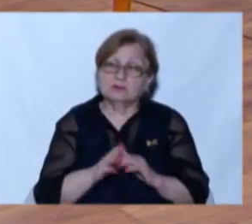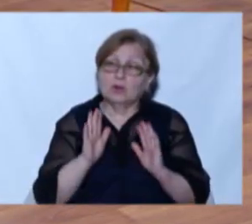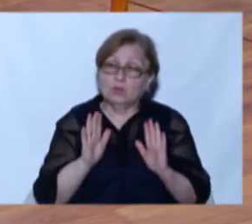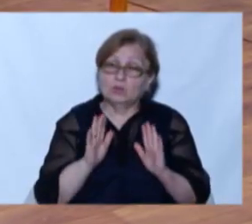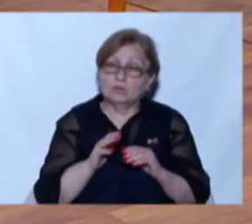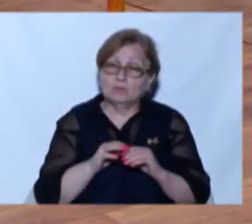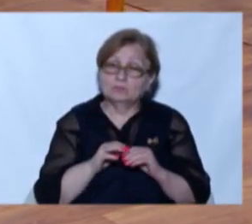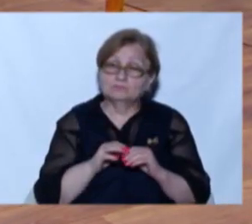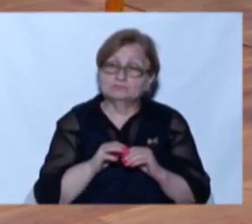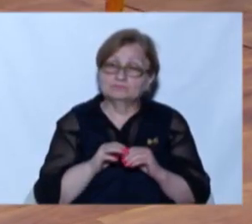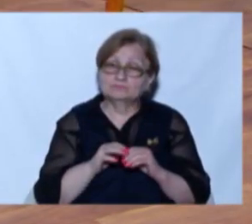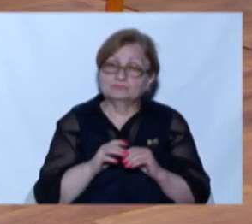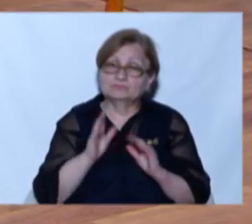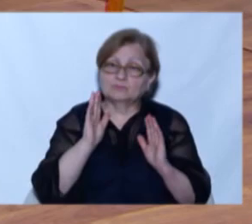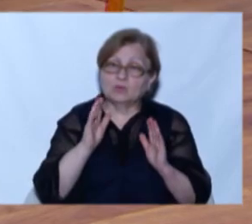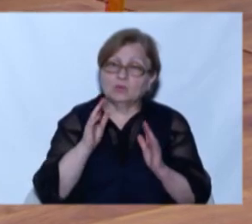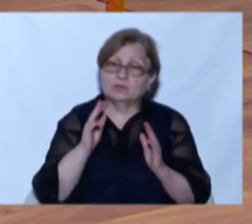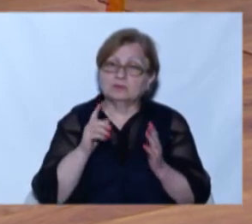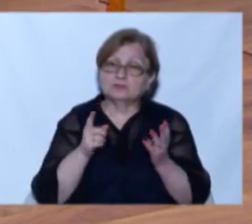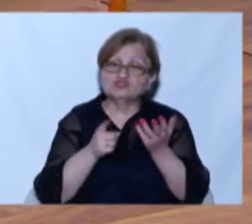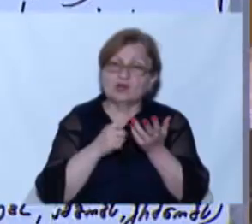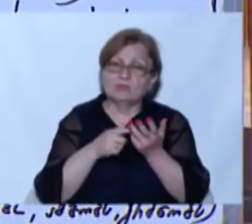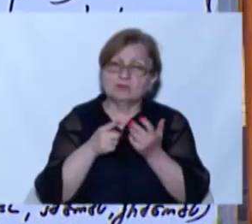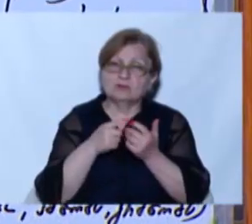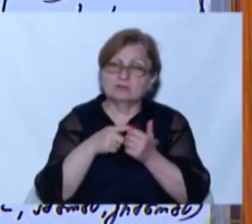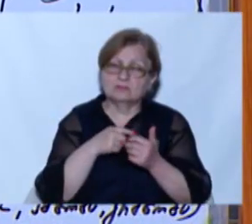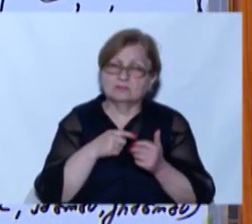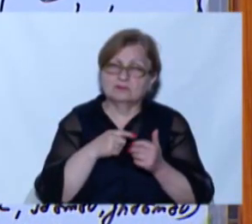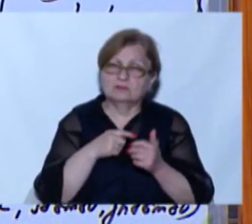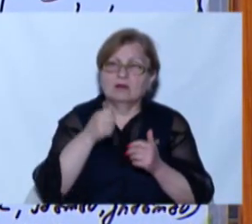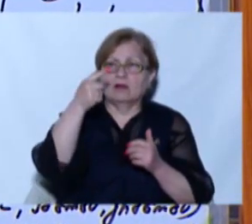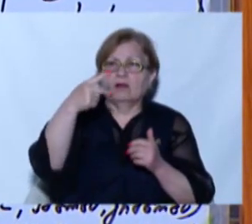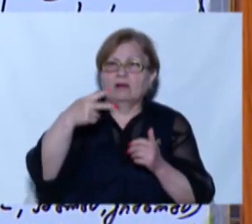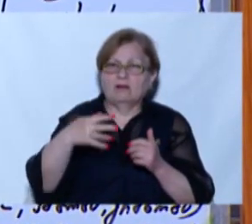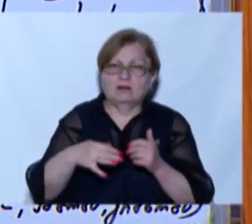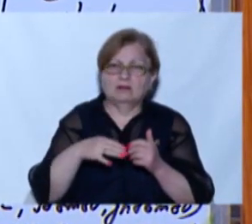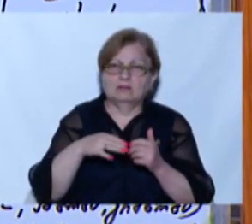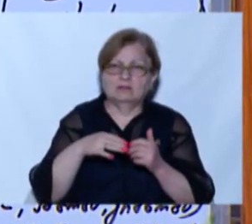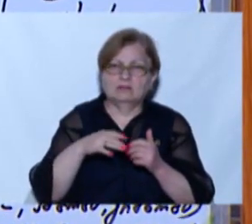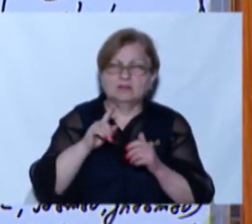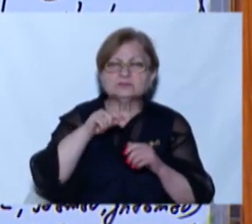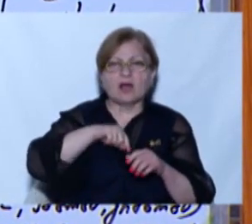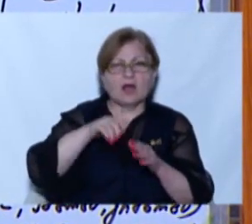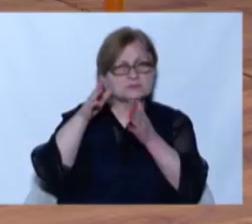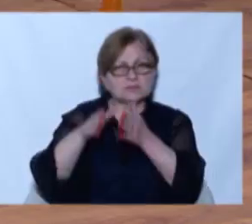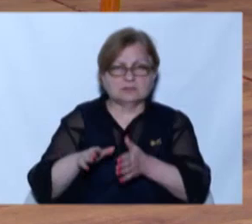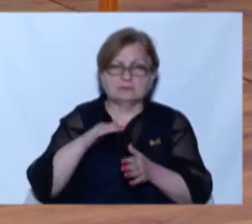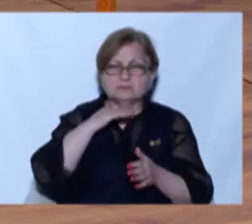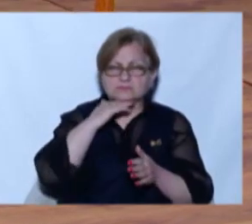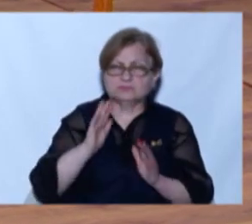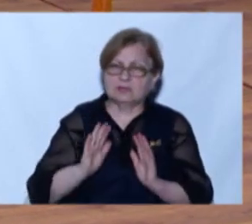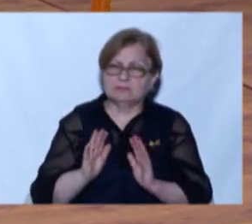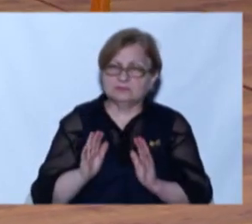ოღონდ, მხოლოდ ჩამონათვალი თვისებებისა, რა თქმა უნდა, არ არის დახასიათებისთვის